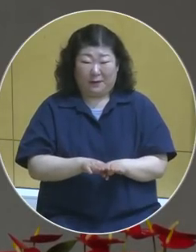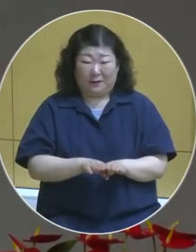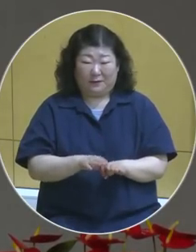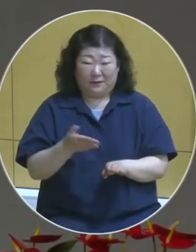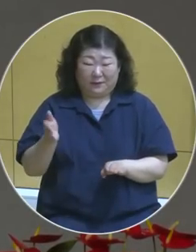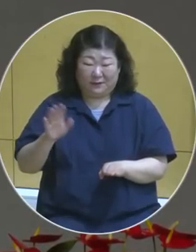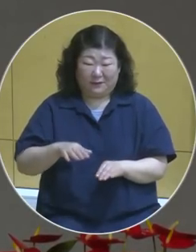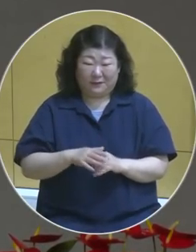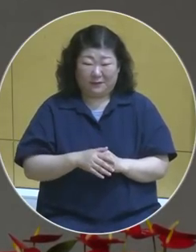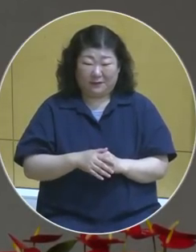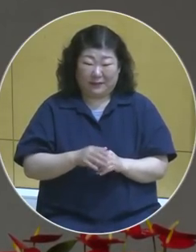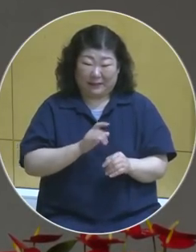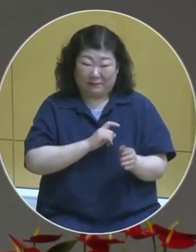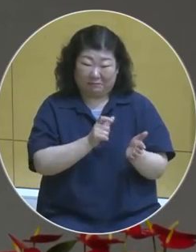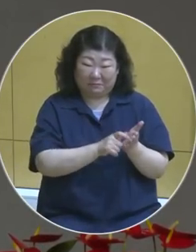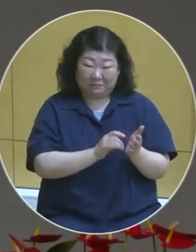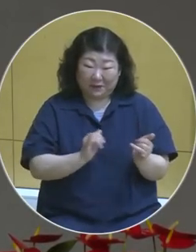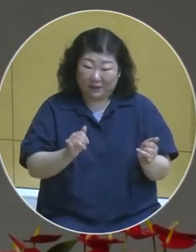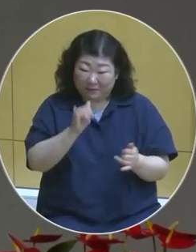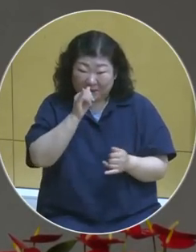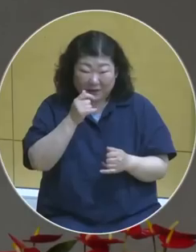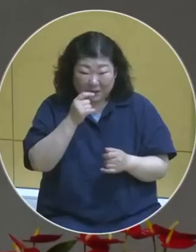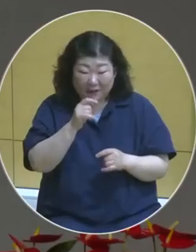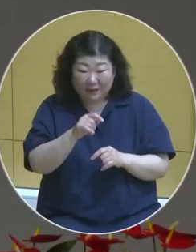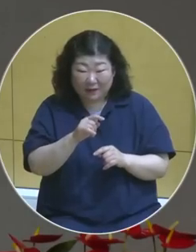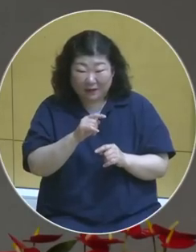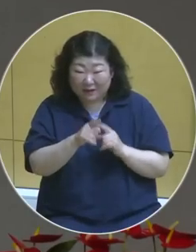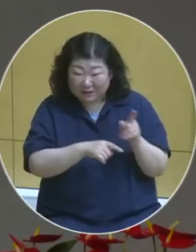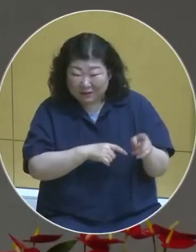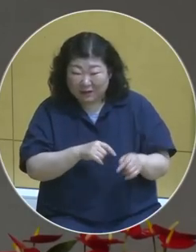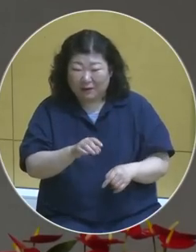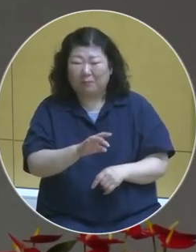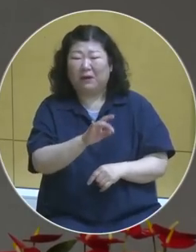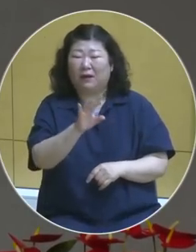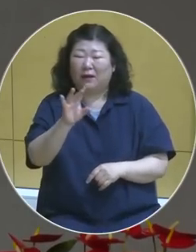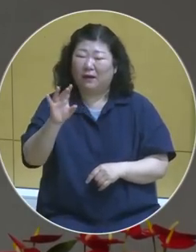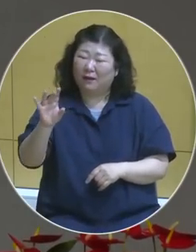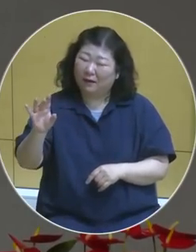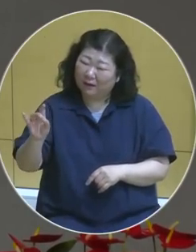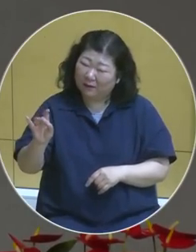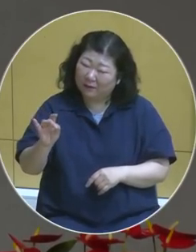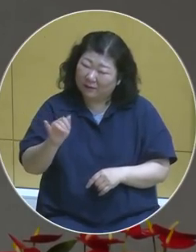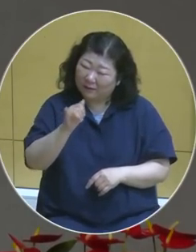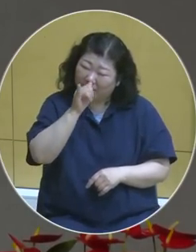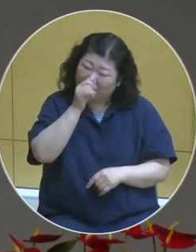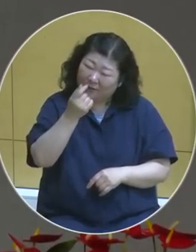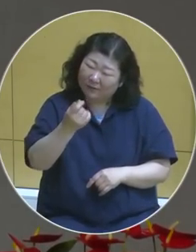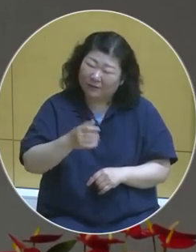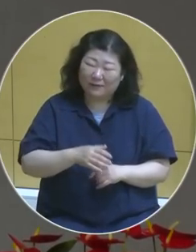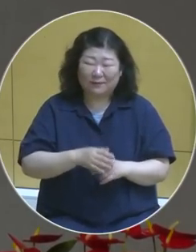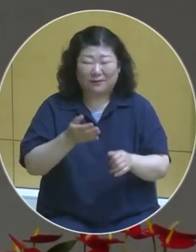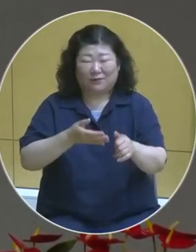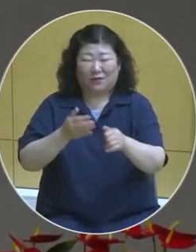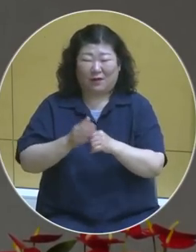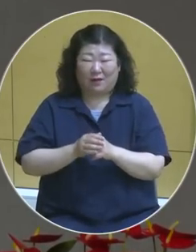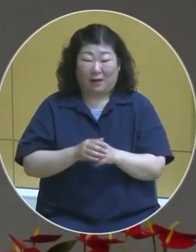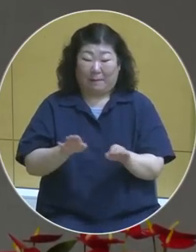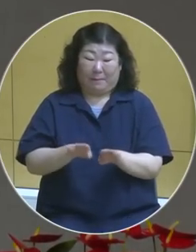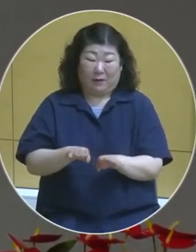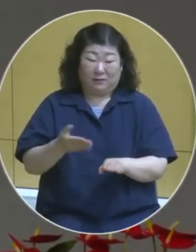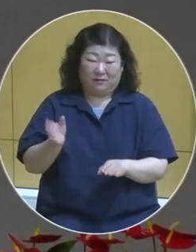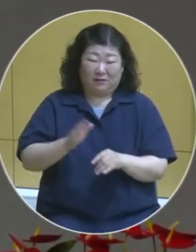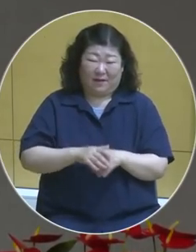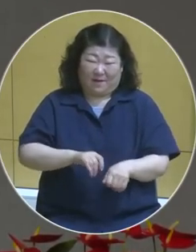없기를 바랍니다. 예, 그런 분들이 간혹 보이는 것 같은 느낌이 들어서 예, 부탁을 드립니다. 그래서 안 나왔는데